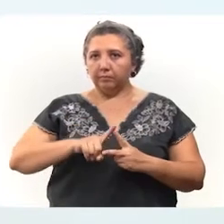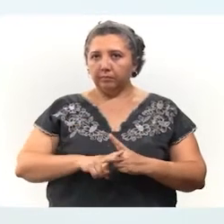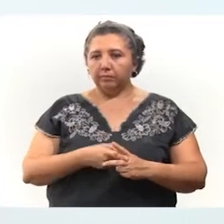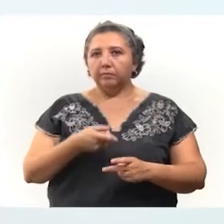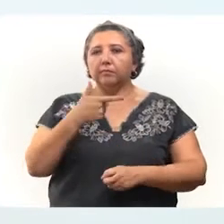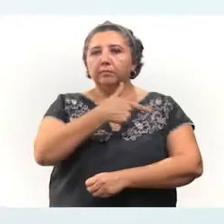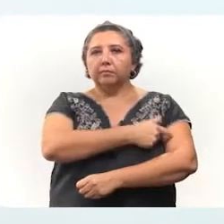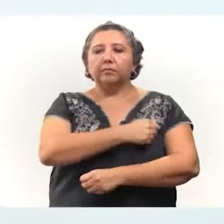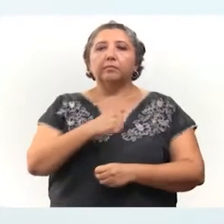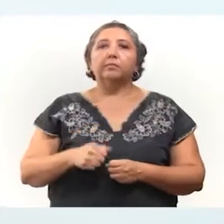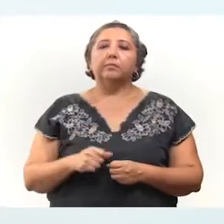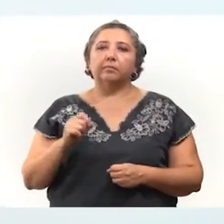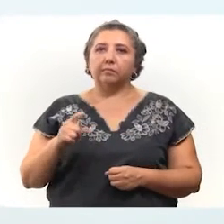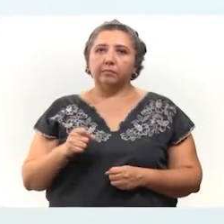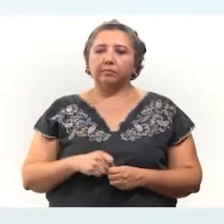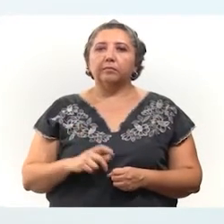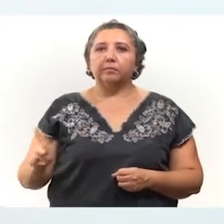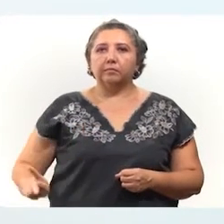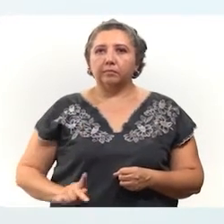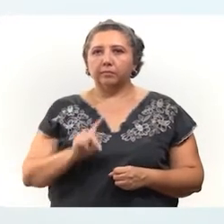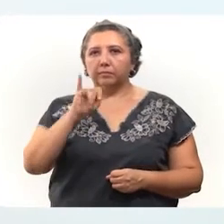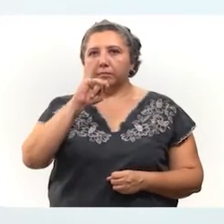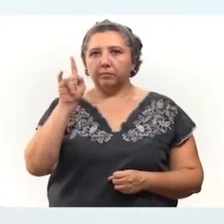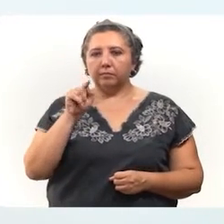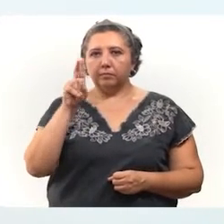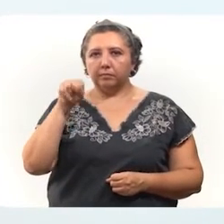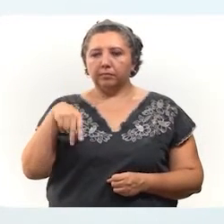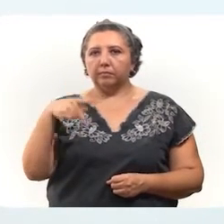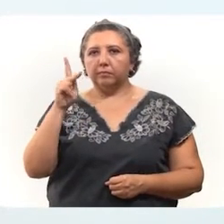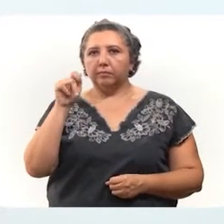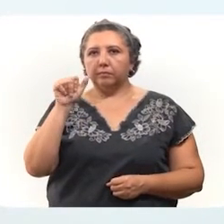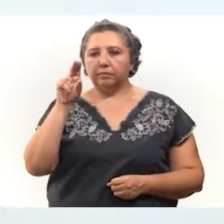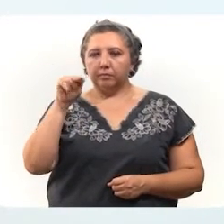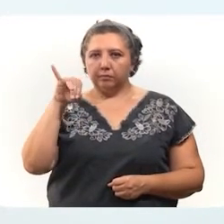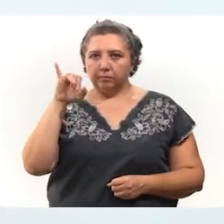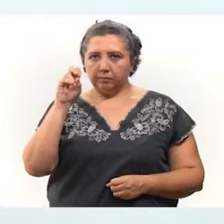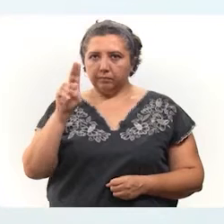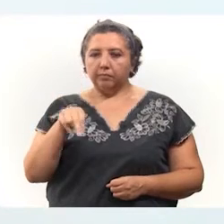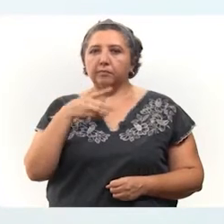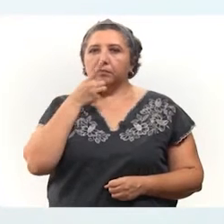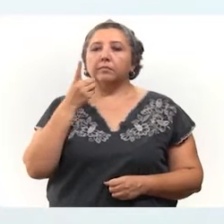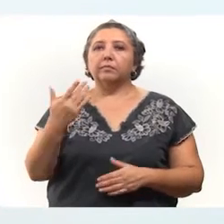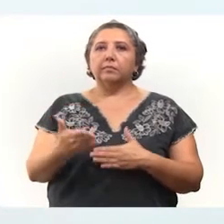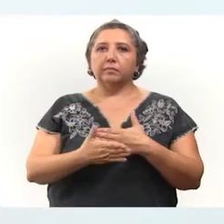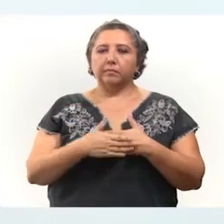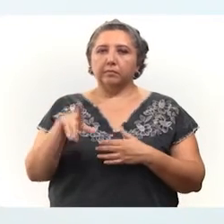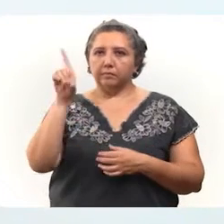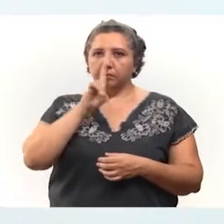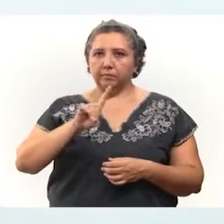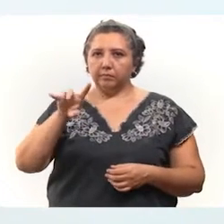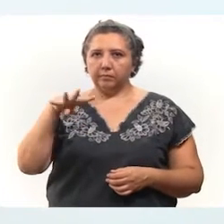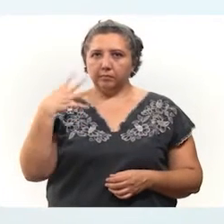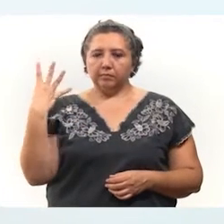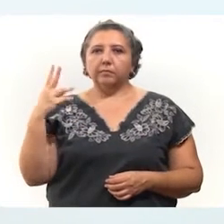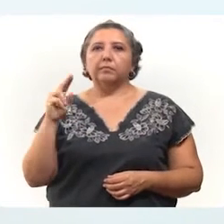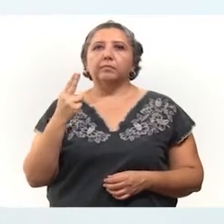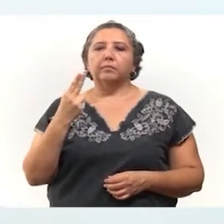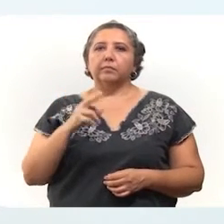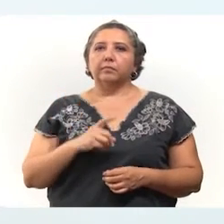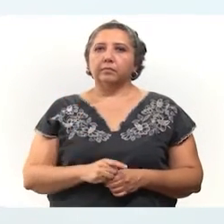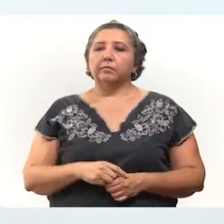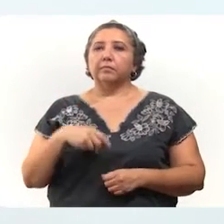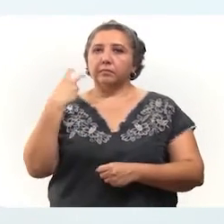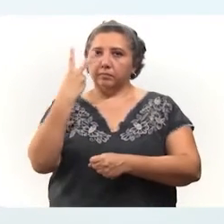yenu tzabal, tu nos kuchil multigimnasio Socorro Serón, tu kuchil unidad deportiva Kukulkan, u kaperi le vacuna Pfizer, te ale virus, ti